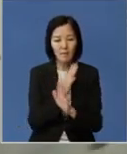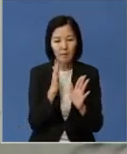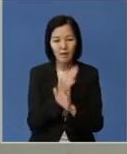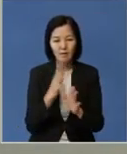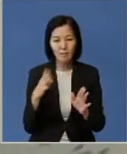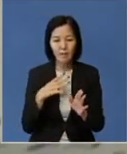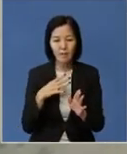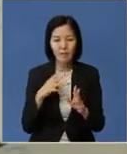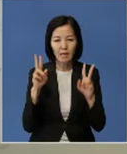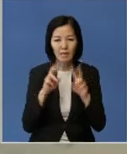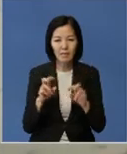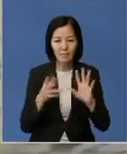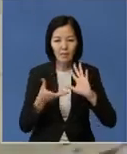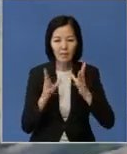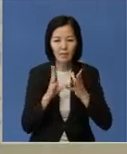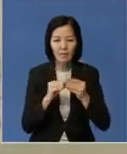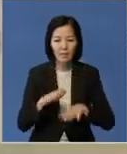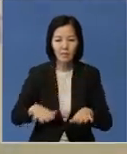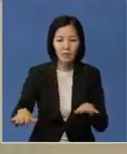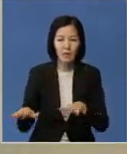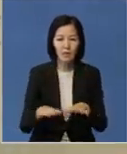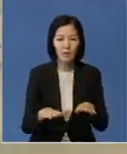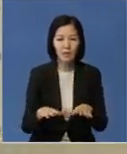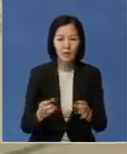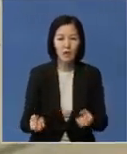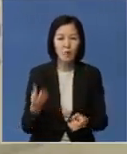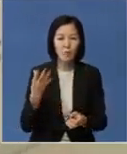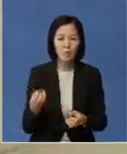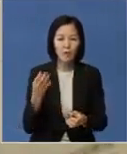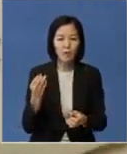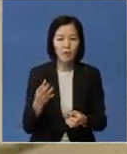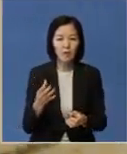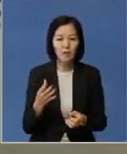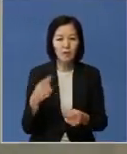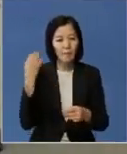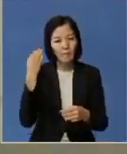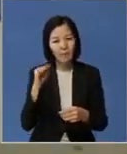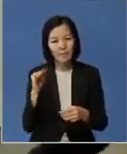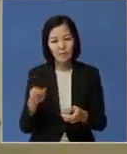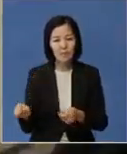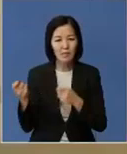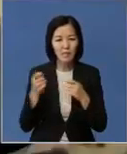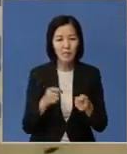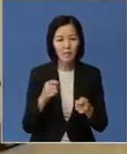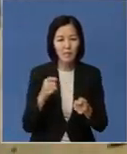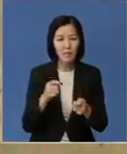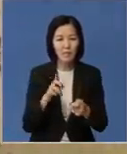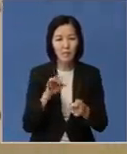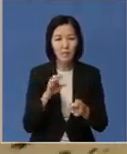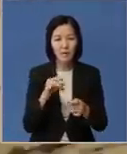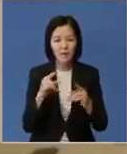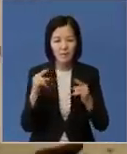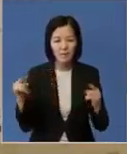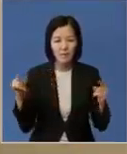мәлімдейді. Сараптама нәтижесі бойынша жағажайдағы мұнайдың елде өндірілмеген анықталды. Мамандар қара алтын Бразилия жағалауынан